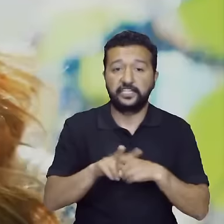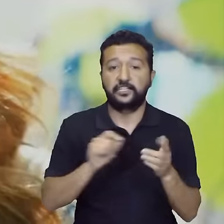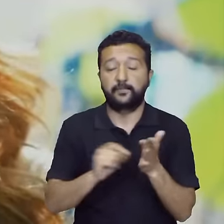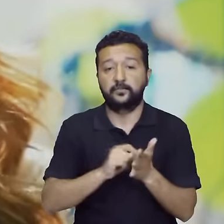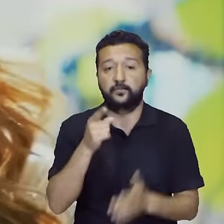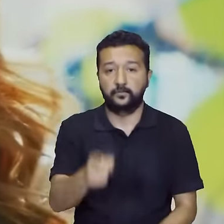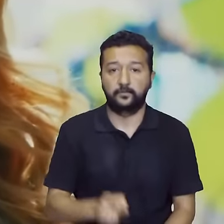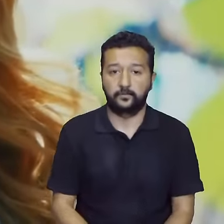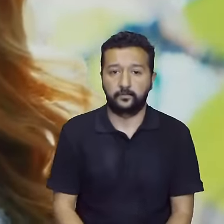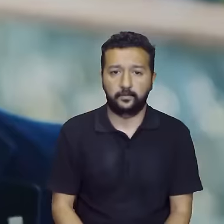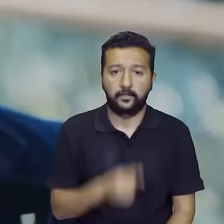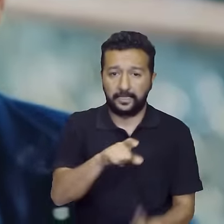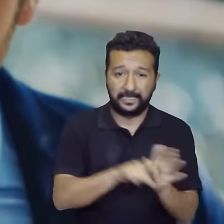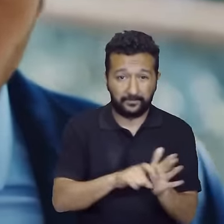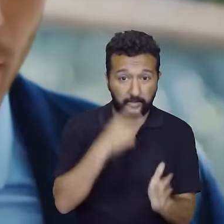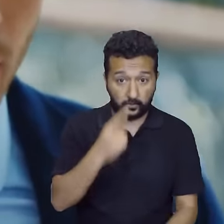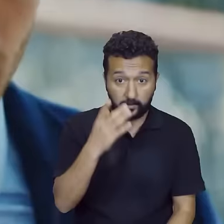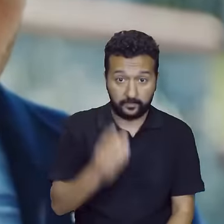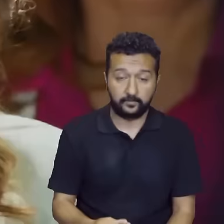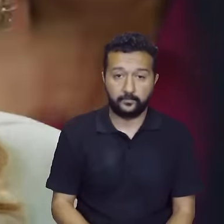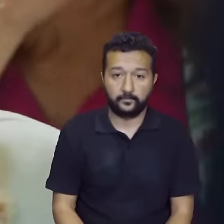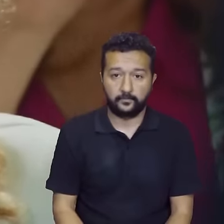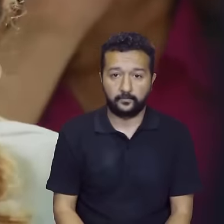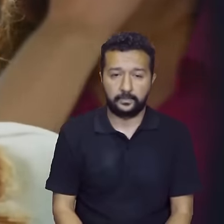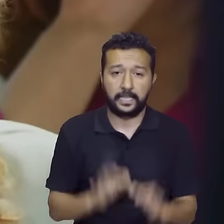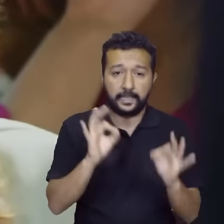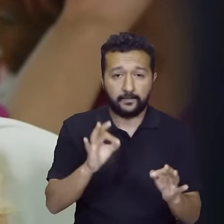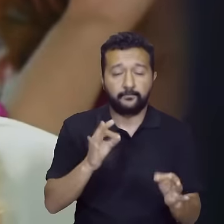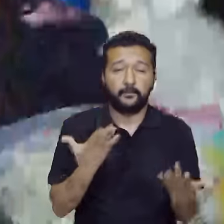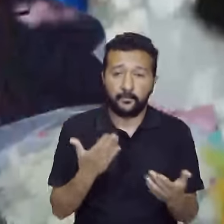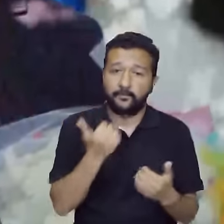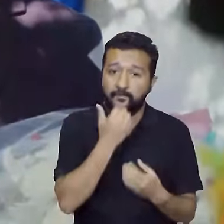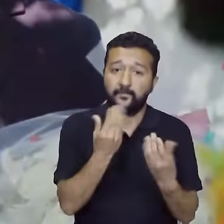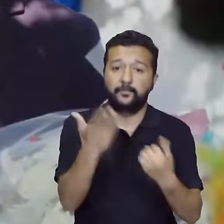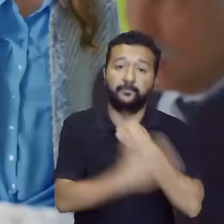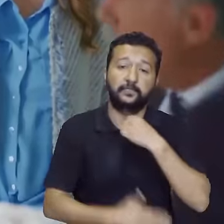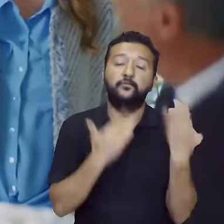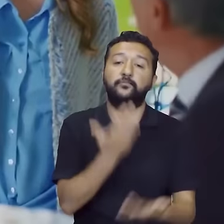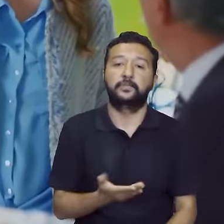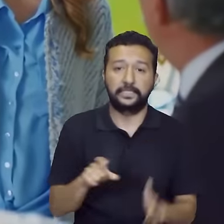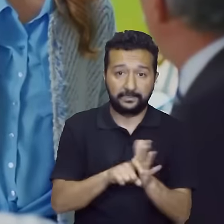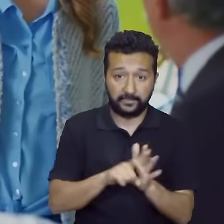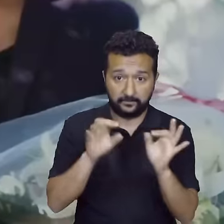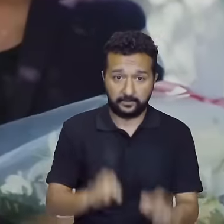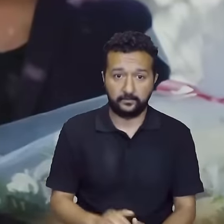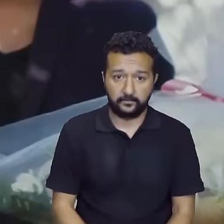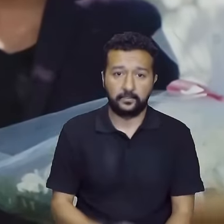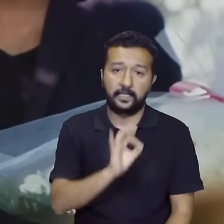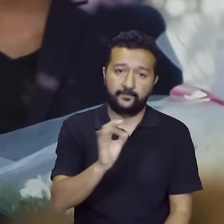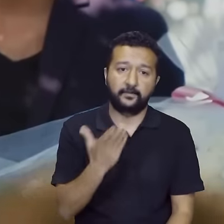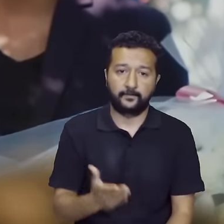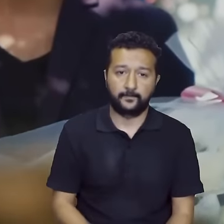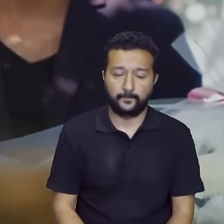yazıyor. Bir kimliğinizi görebilir miyim? Tam teyit etmeden teslimat yapmam yasak da. Kimlik mi?